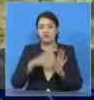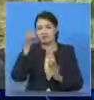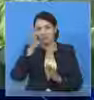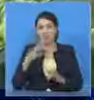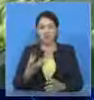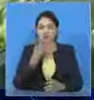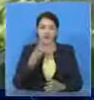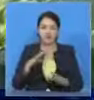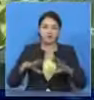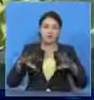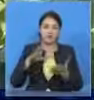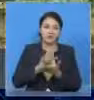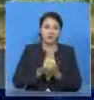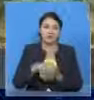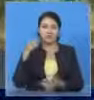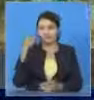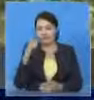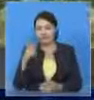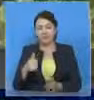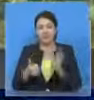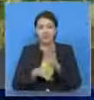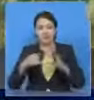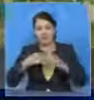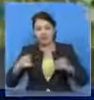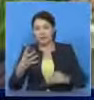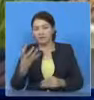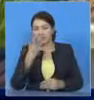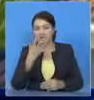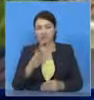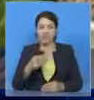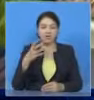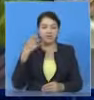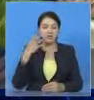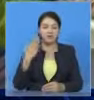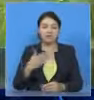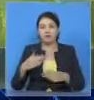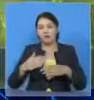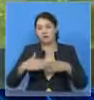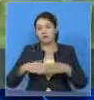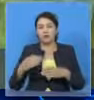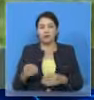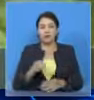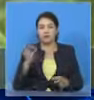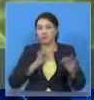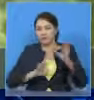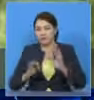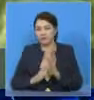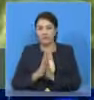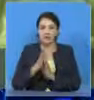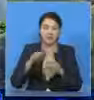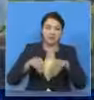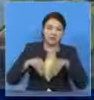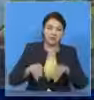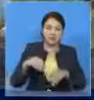жылыжай ісімен айналысып келе жатқан шаруашылық. 6 гектардан астам жылыжай ішіне қызана, қияр және құлпына егілген. Өнімнің негізгі